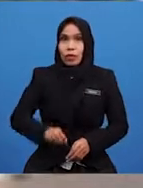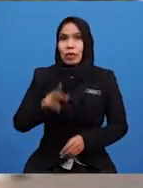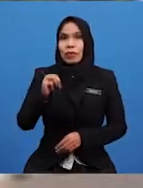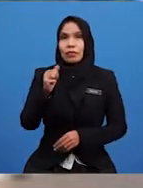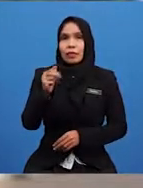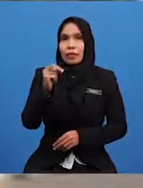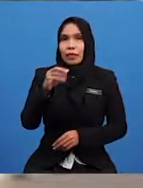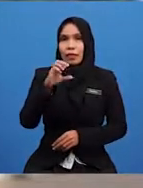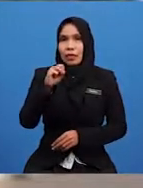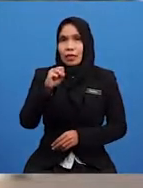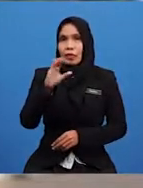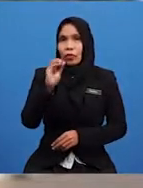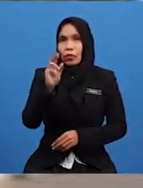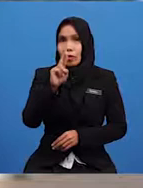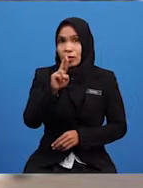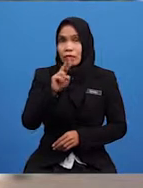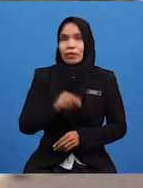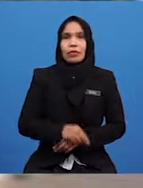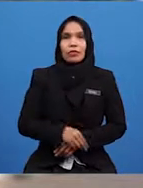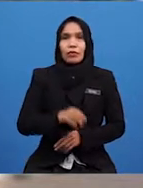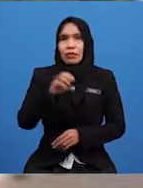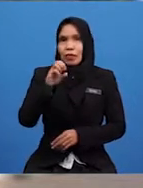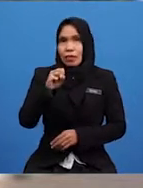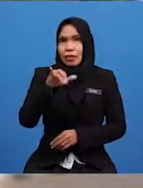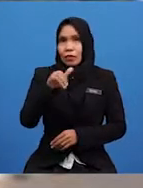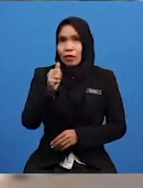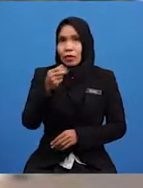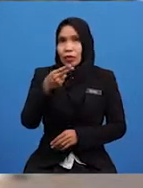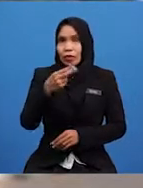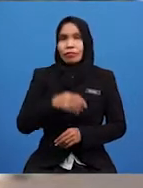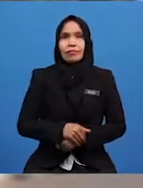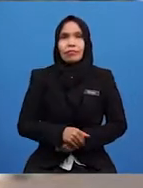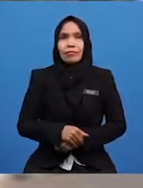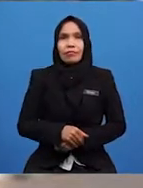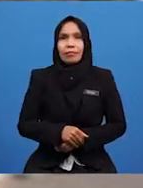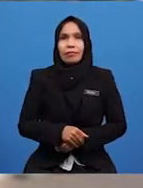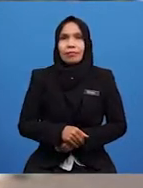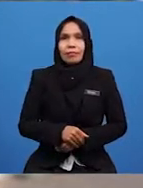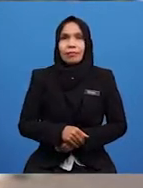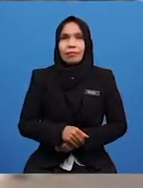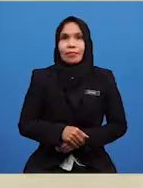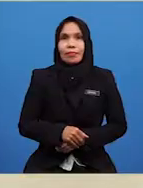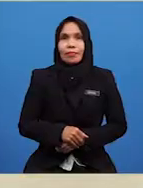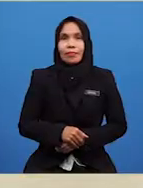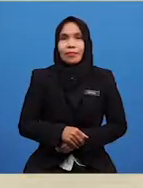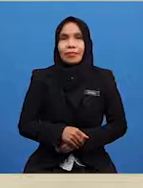puteri Majapahit Raden Galuh Cendera Kirana menyebabkan pengaruh Melaka semakin